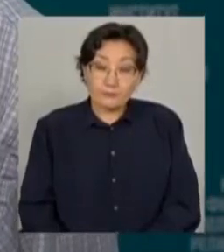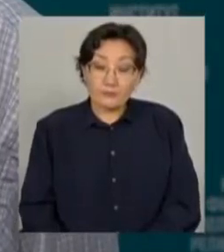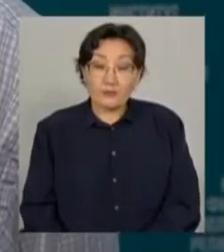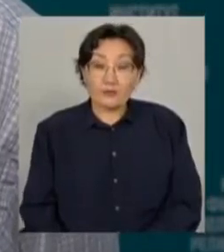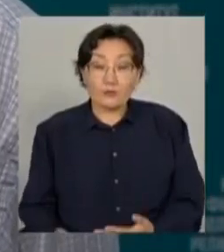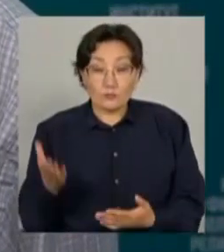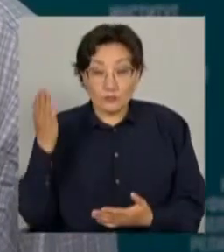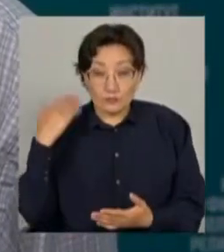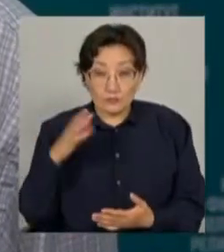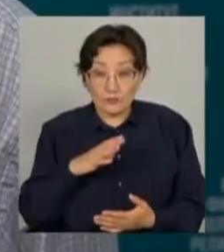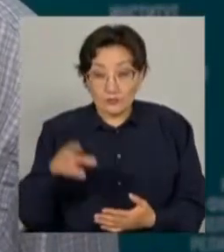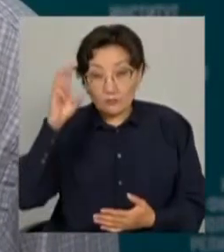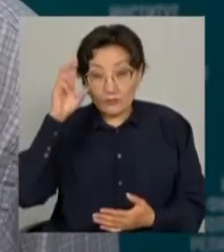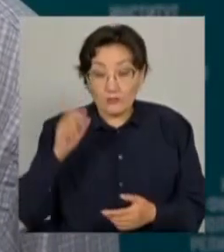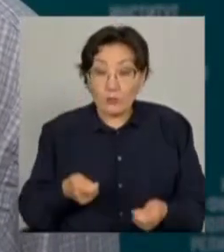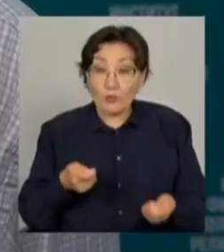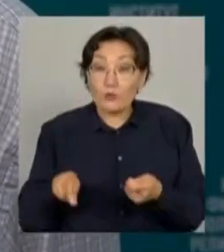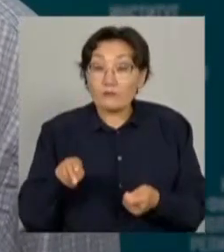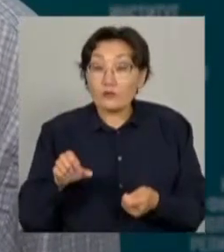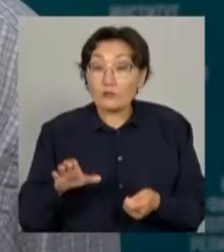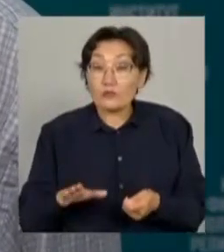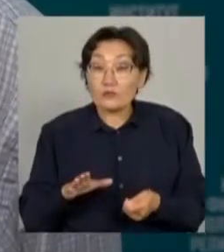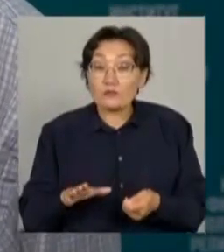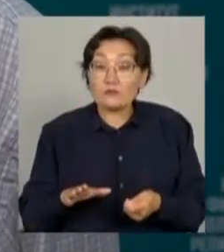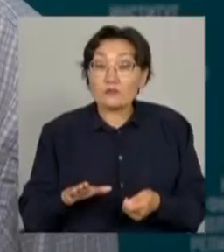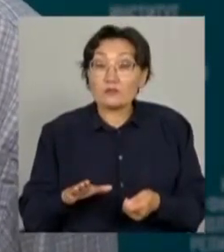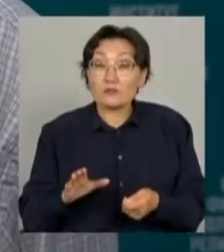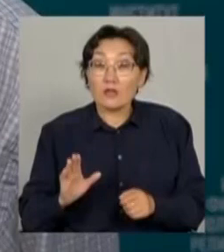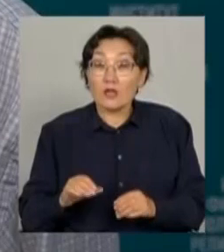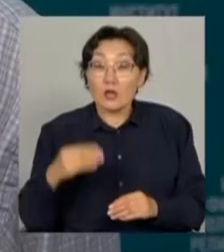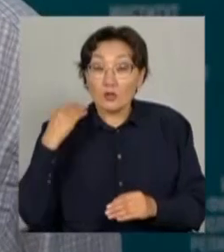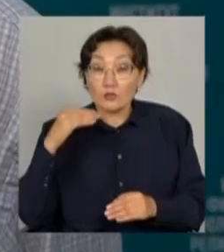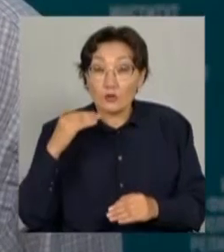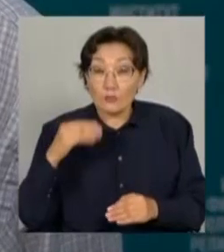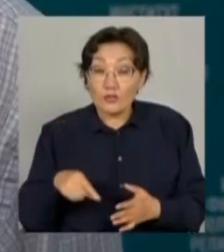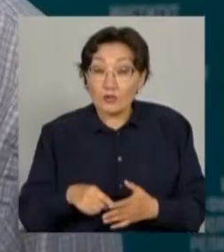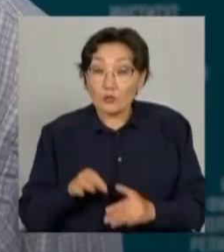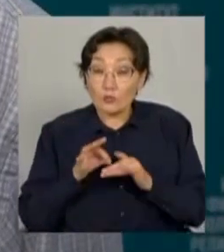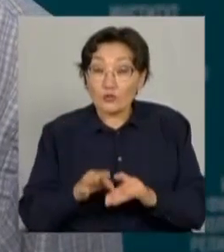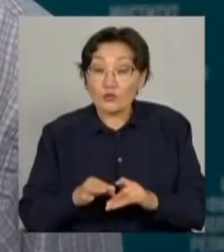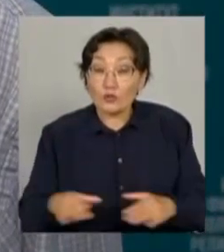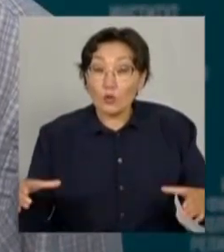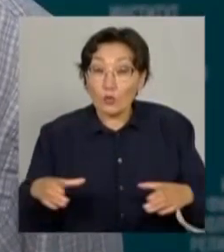Өткенде ғана мемлекет басшысы Қасым Жомарт Тоқаев мырза Түркістанда өткен құрылтайда